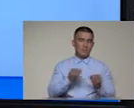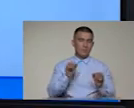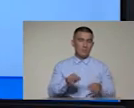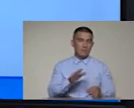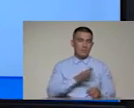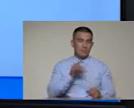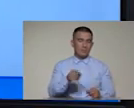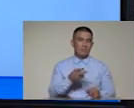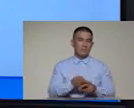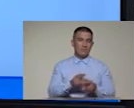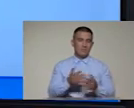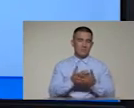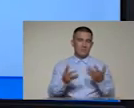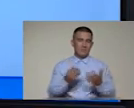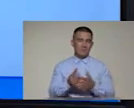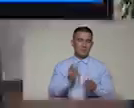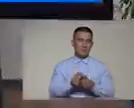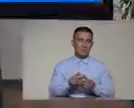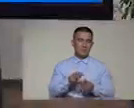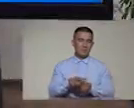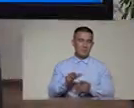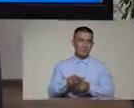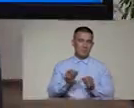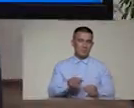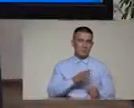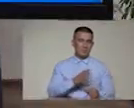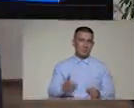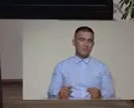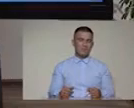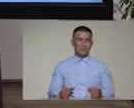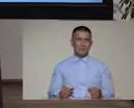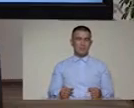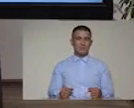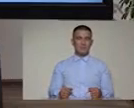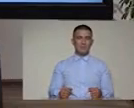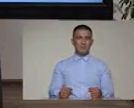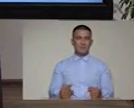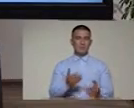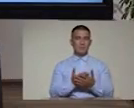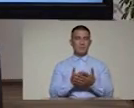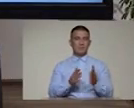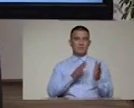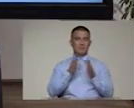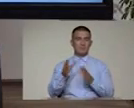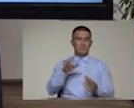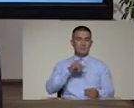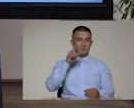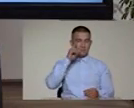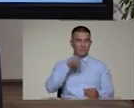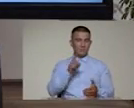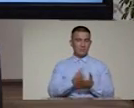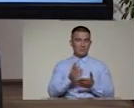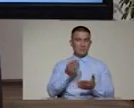kabi so'zlar so'z yuklamalariga misol bo'la oladi. Demak, bilib oling,